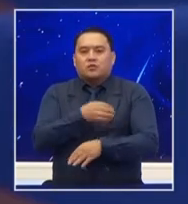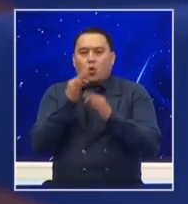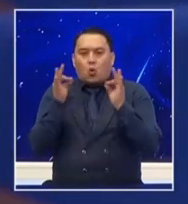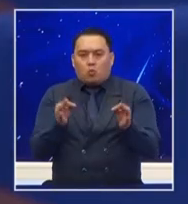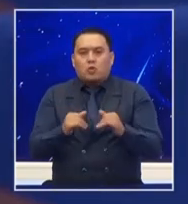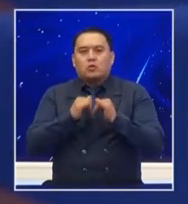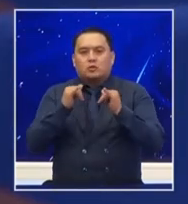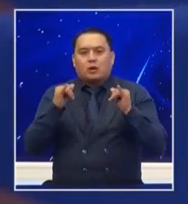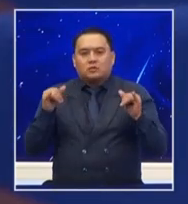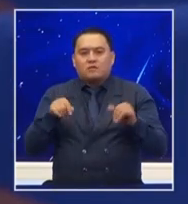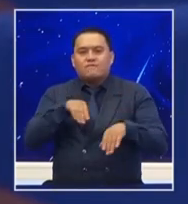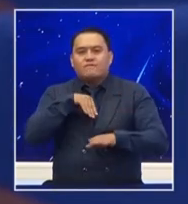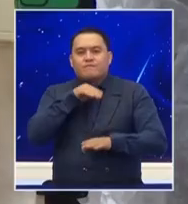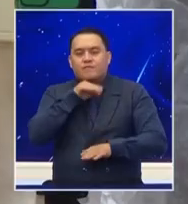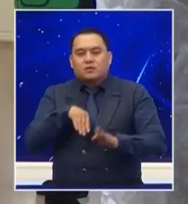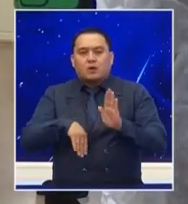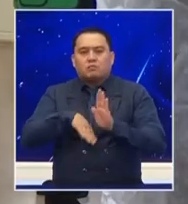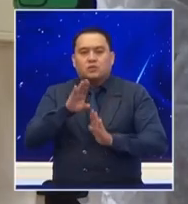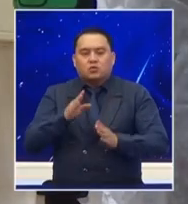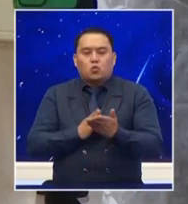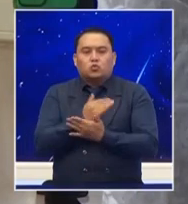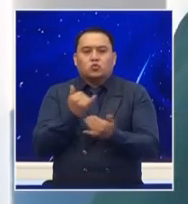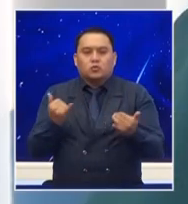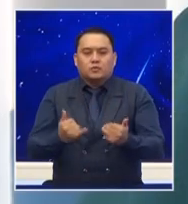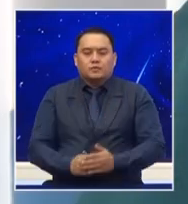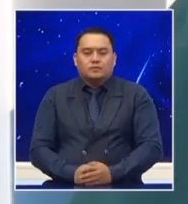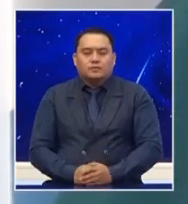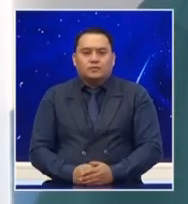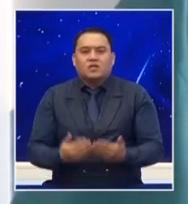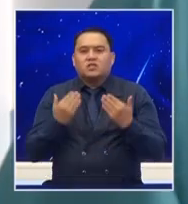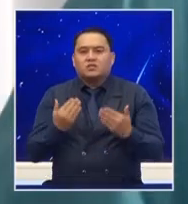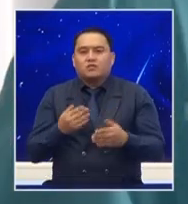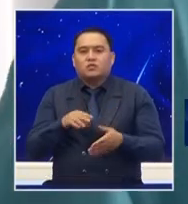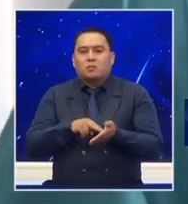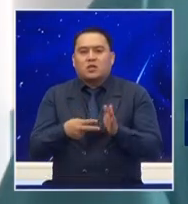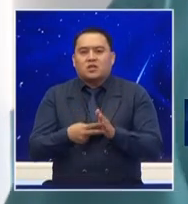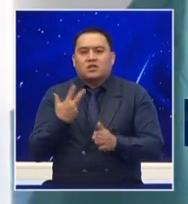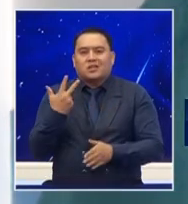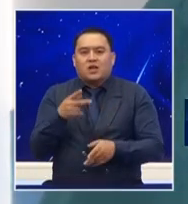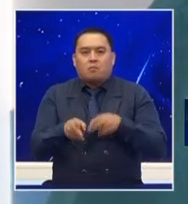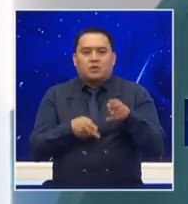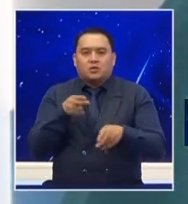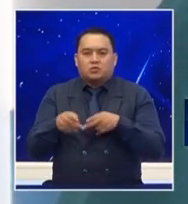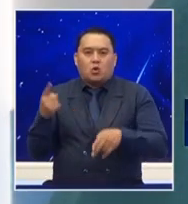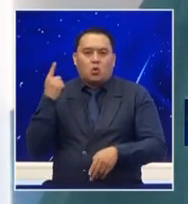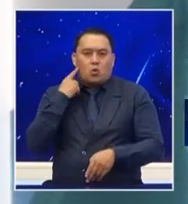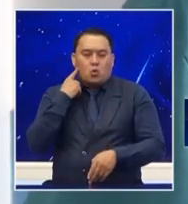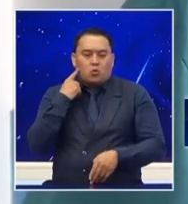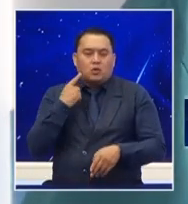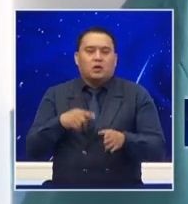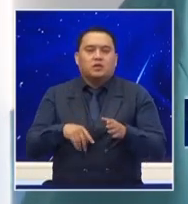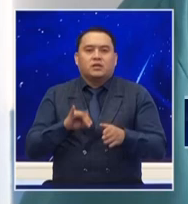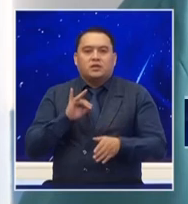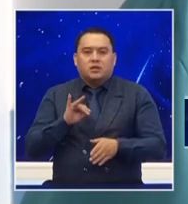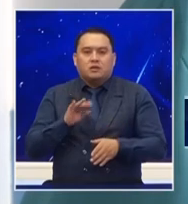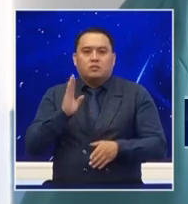послужит развитию высококачественных медицинских услуг в регионе. Сегодня запланированы три операции. Одна операция – это слухоулучшающая, на